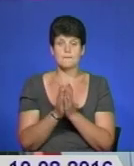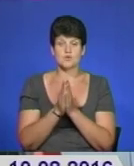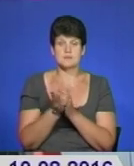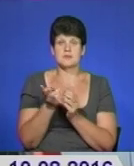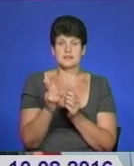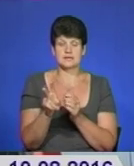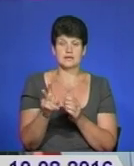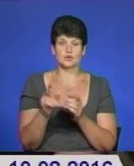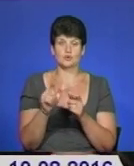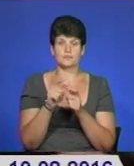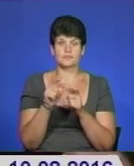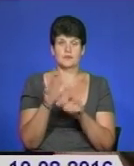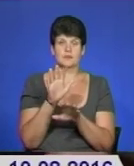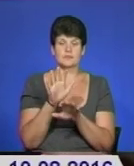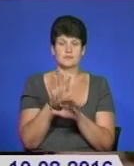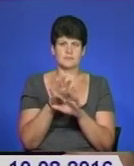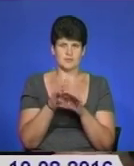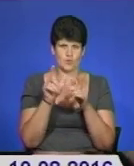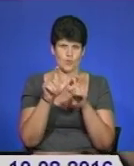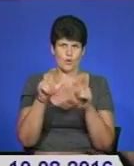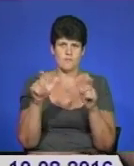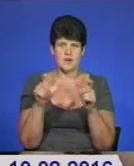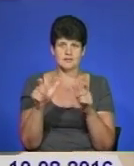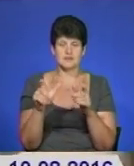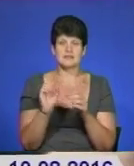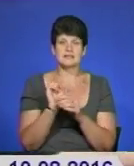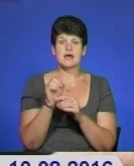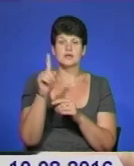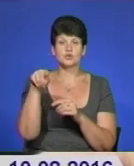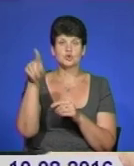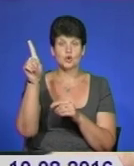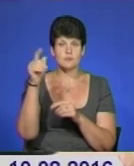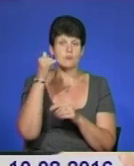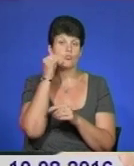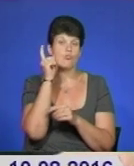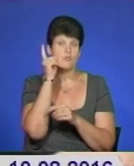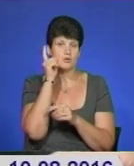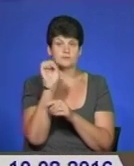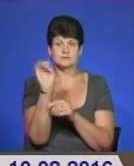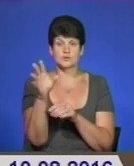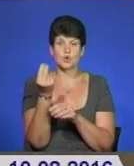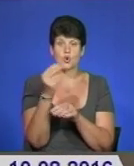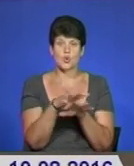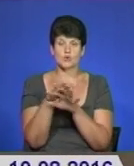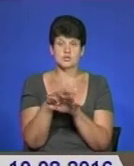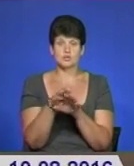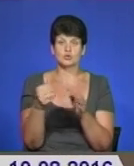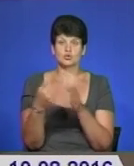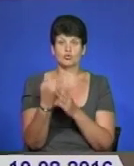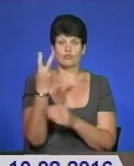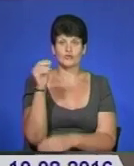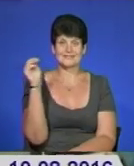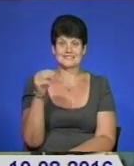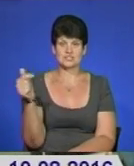терміналів і на номер мобільного скинути завдаток за майбутні утіхи. Сума від 200 до 1000 гривень. Буває, що й більше, як це трапилось із жителем